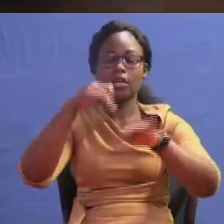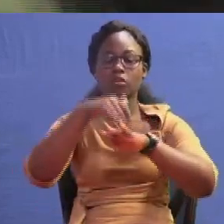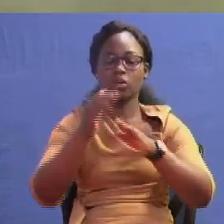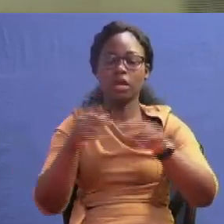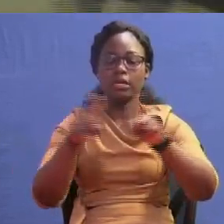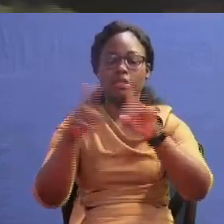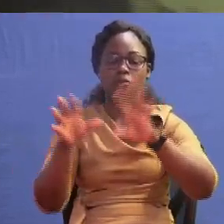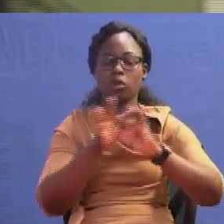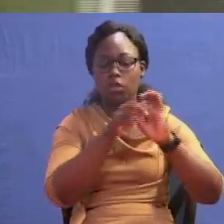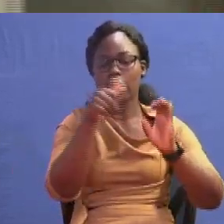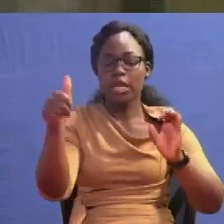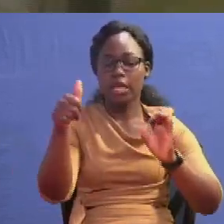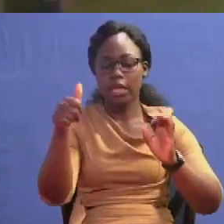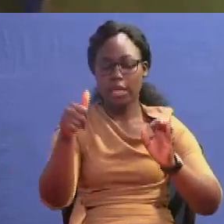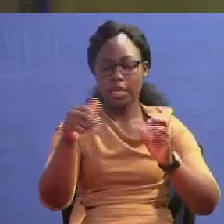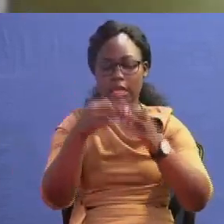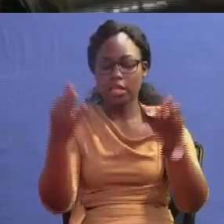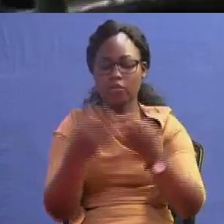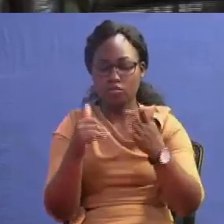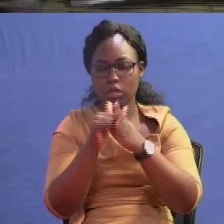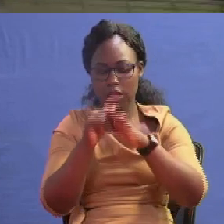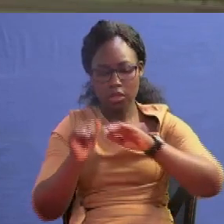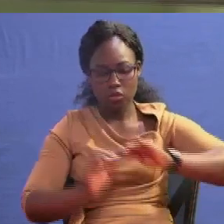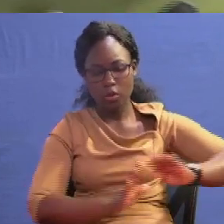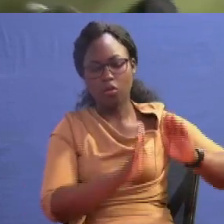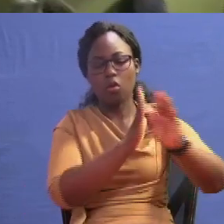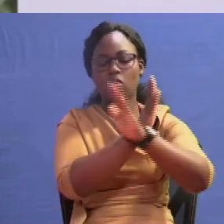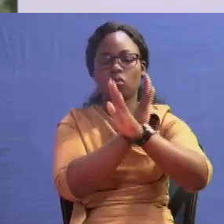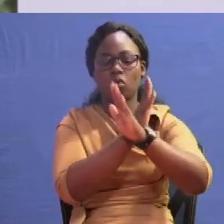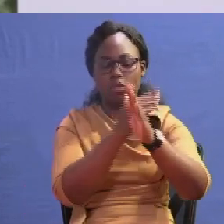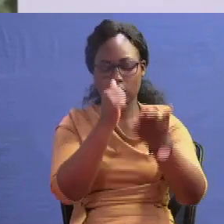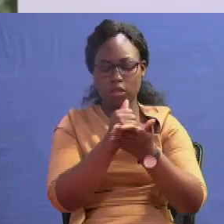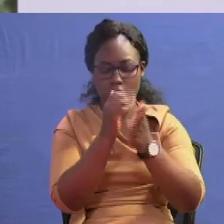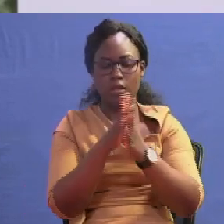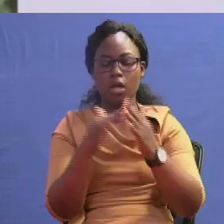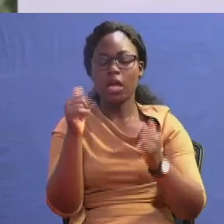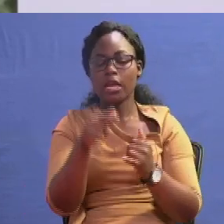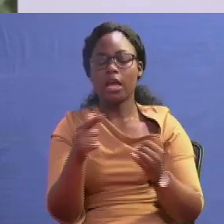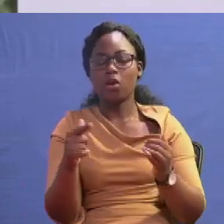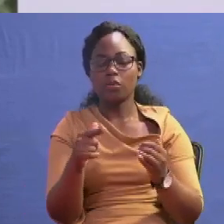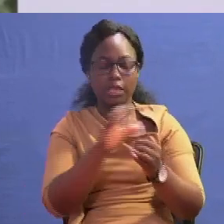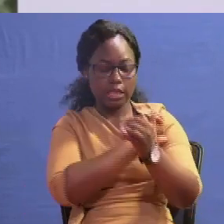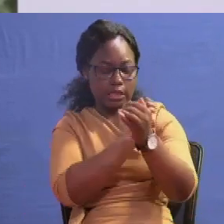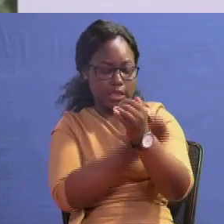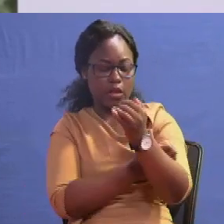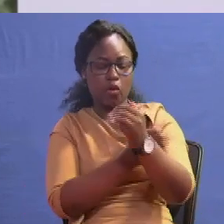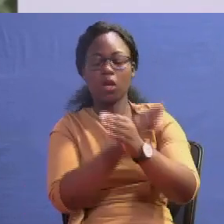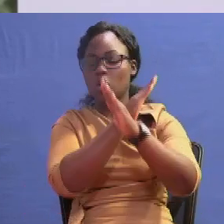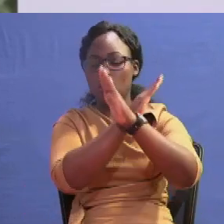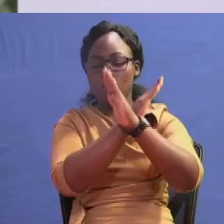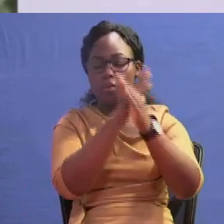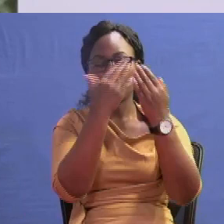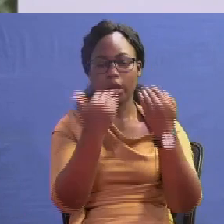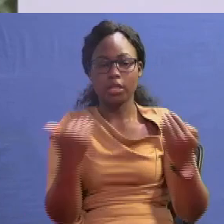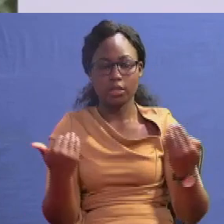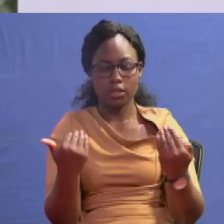kushirikiana na jamii zilizoathirika na kubuni mikakati ya kuzuia masaibu hayo. Government has enhanced its efforts to protect children